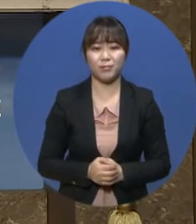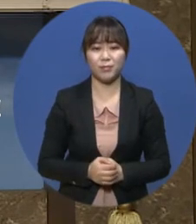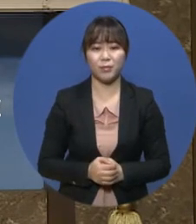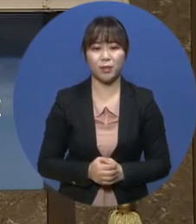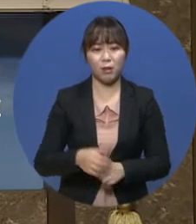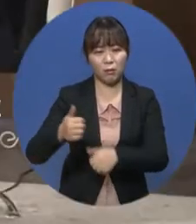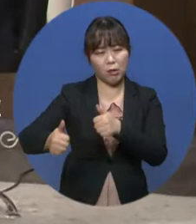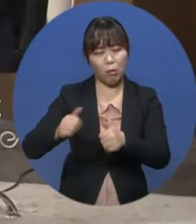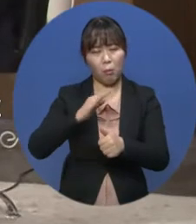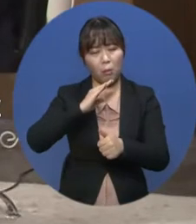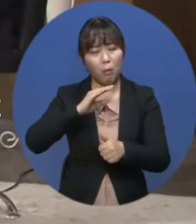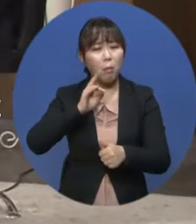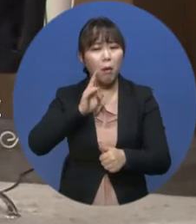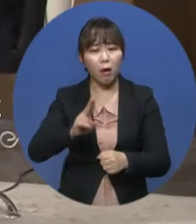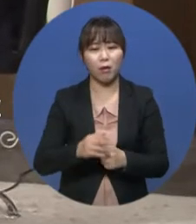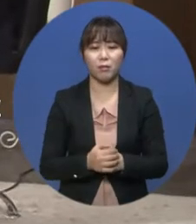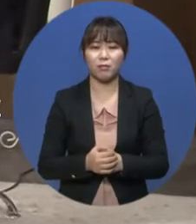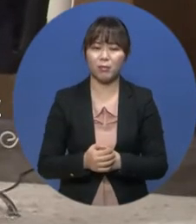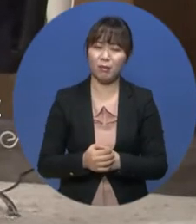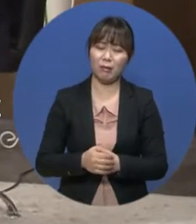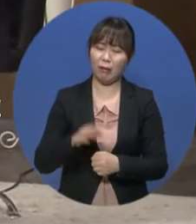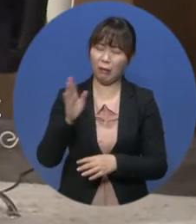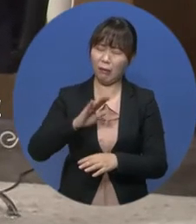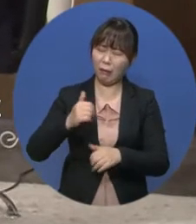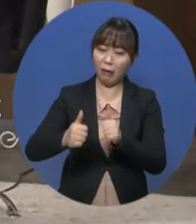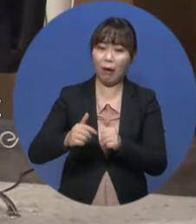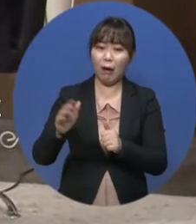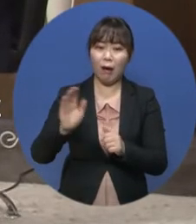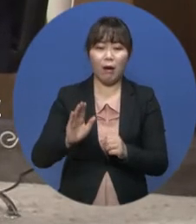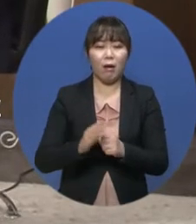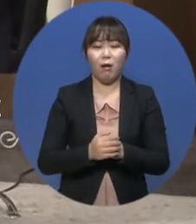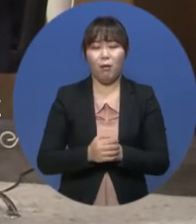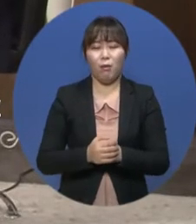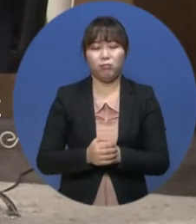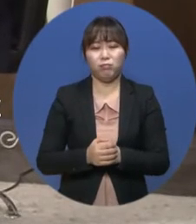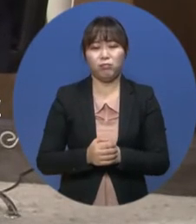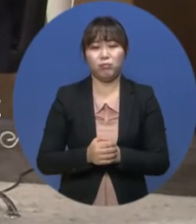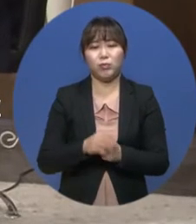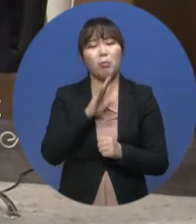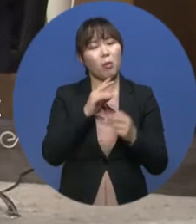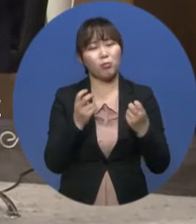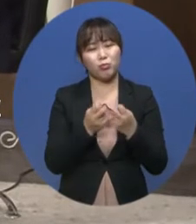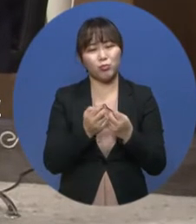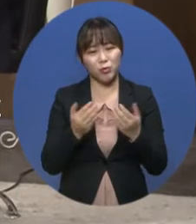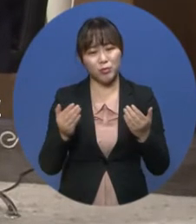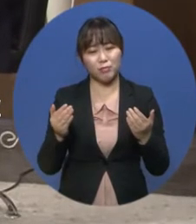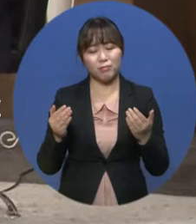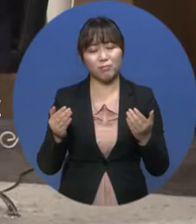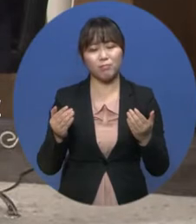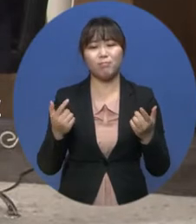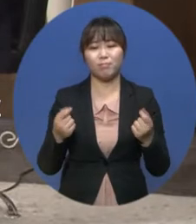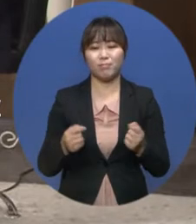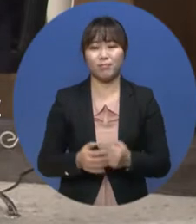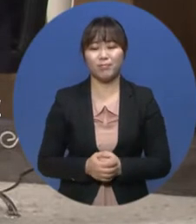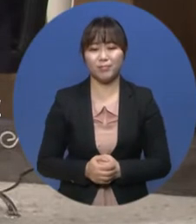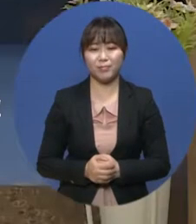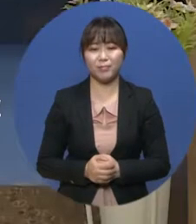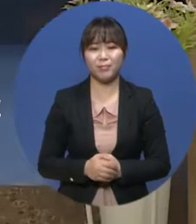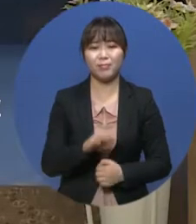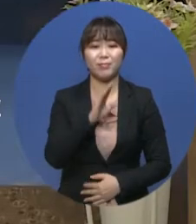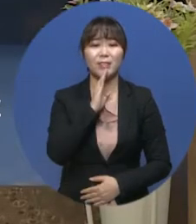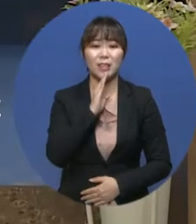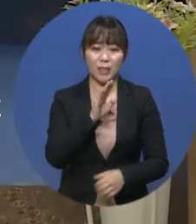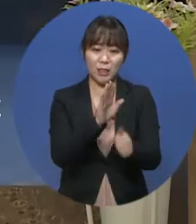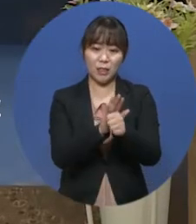경쟁률이 그 색이 너 나 사단 중 이라기보다는 아 참 어쩔 수 없이 에 그렇게 되죠 그러니까요